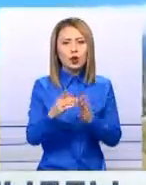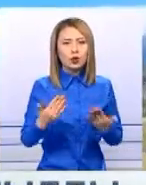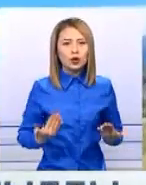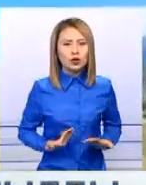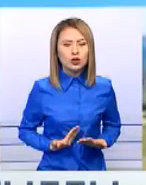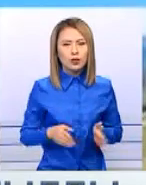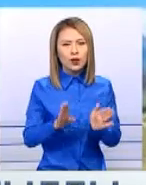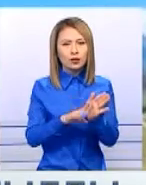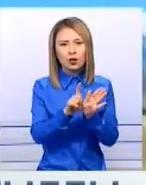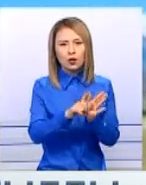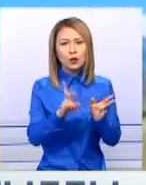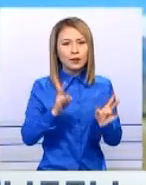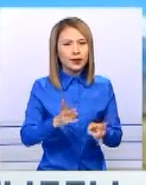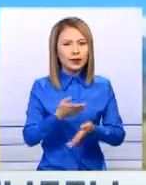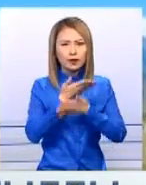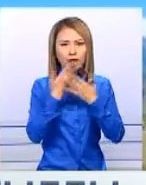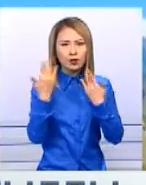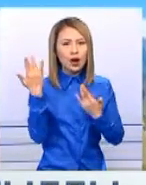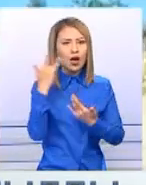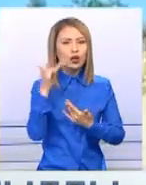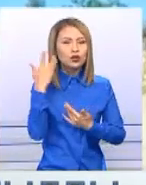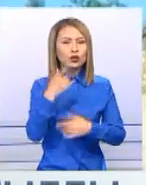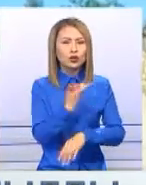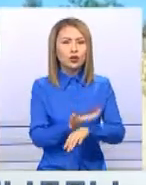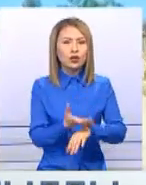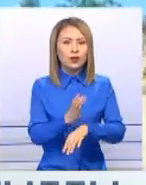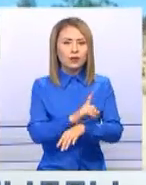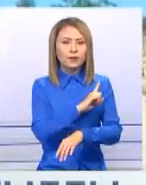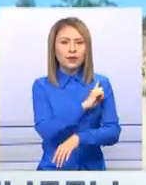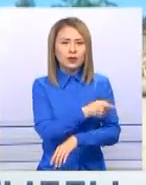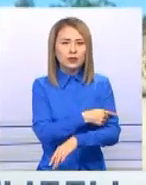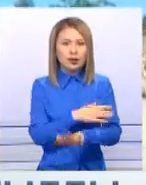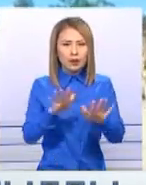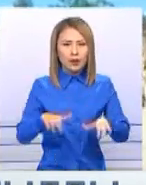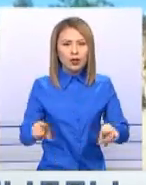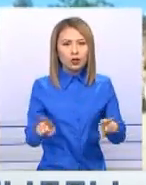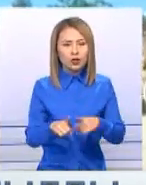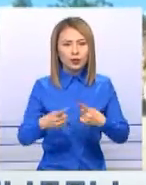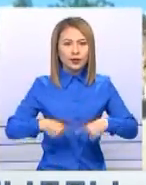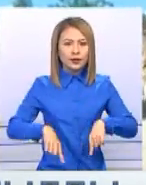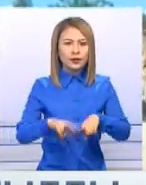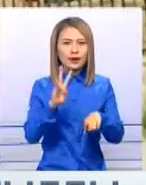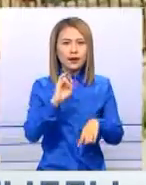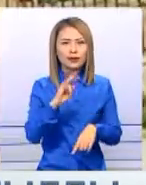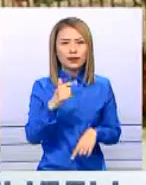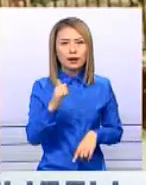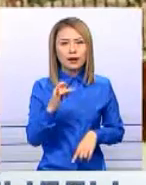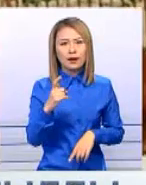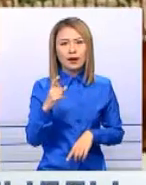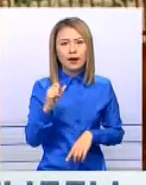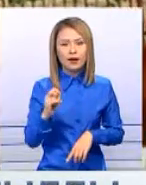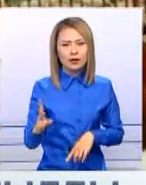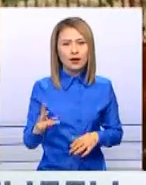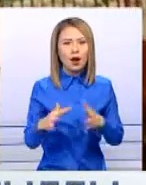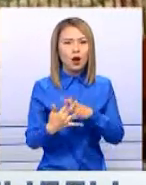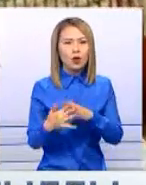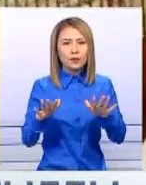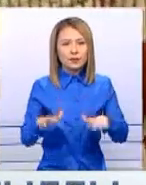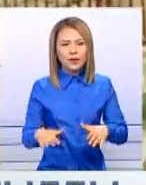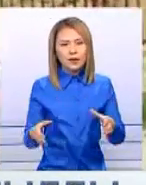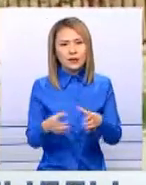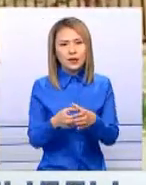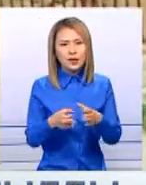бейбіт тұрғындар жапа шеккен жоқ. Айта кетейік, ақша күштері кеше түнде Ирак және Левант лаңкестік ұйымының Нангархар провинциясындағы